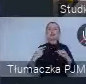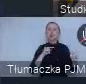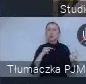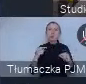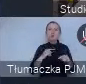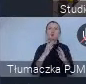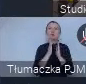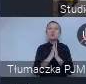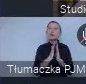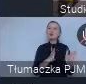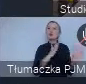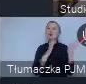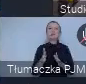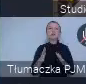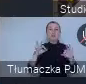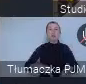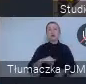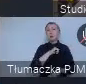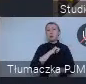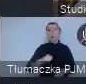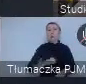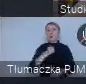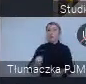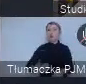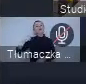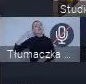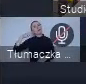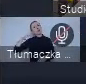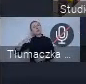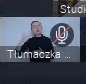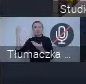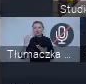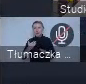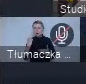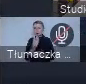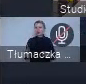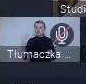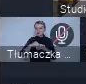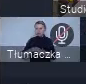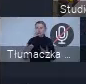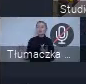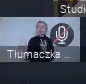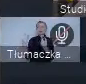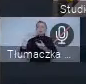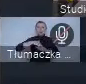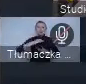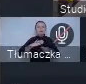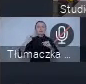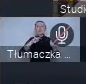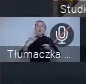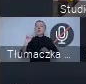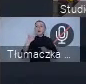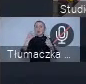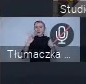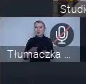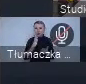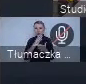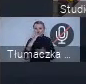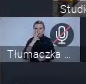Także proszę kolejnych panów burmistrzów i prezydentów o to, żeby się włączyli w naszą dyskusję. Pierwsze osoby już